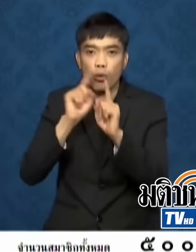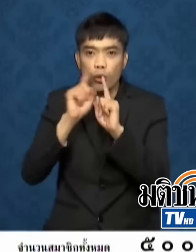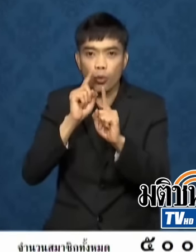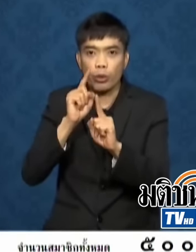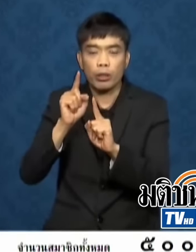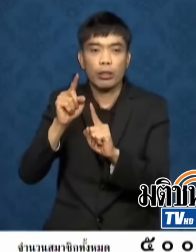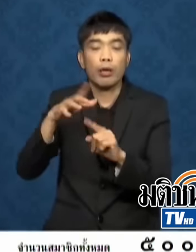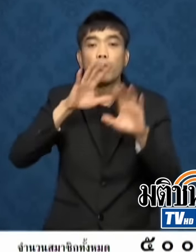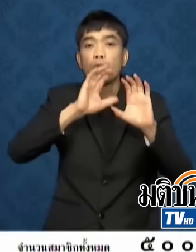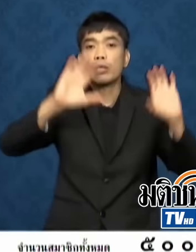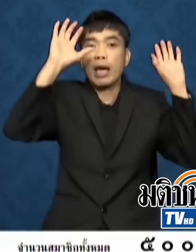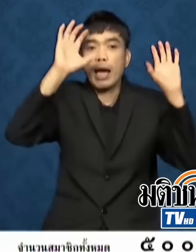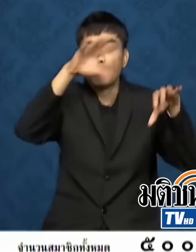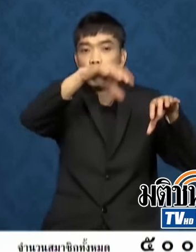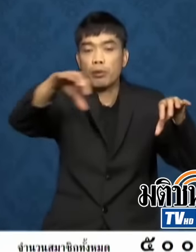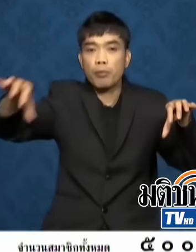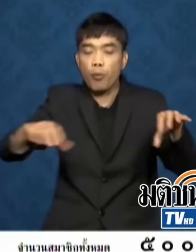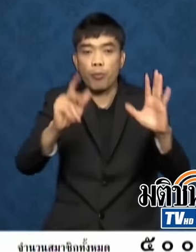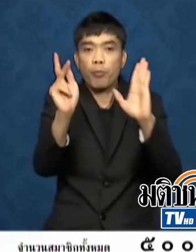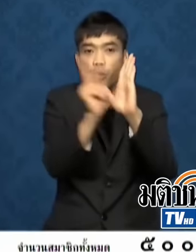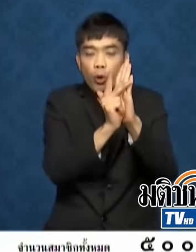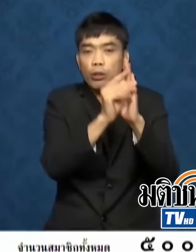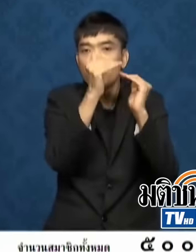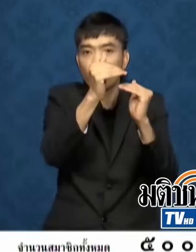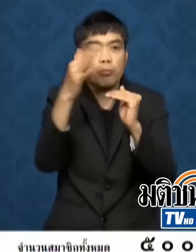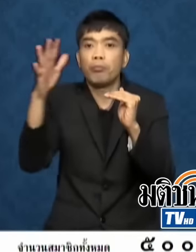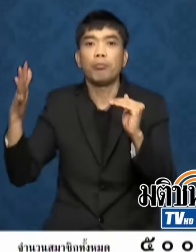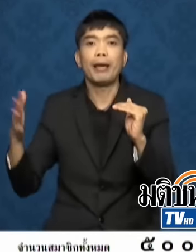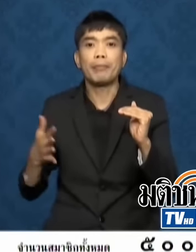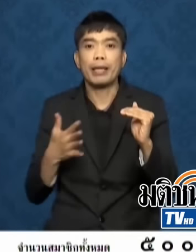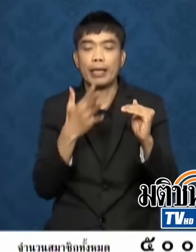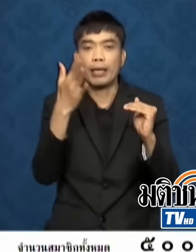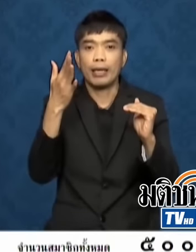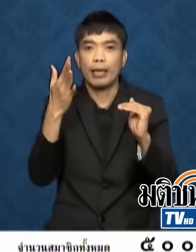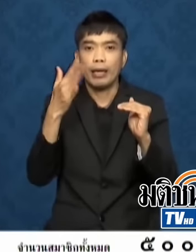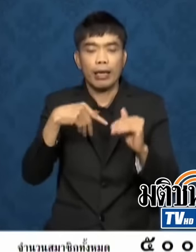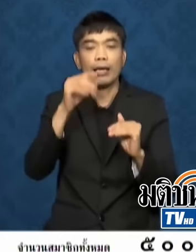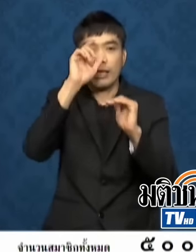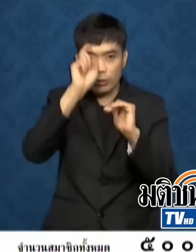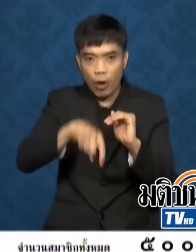ราชการจะไม่ยอมออกกฎก็เลยเป็นที่มาที่ไปว่าทำไมต้องมีการกำหนดเว